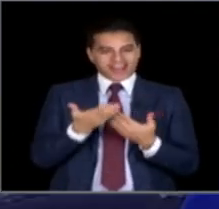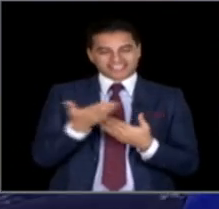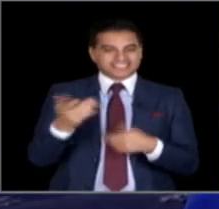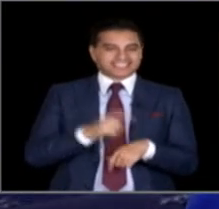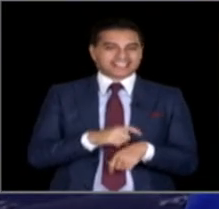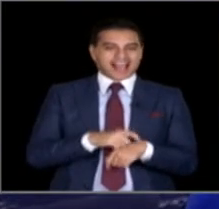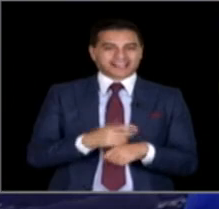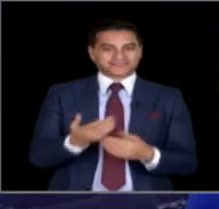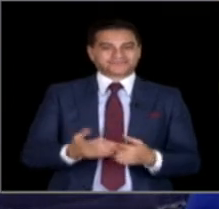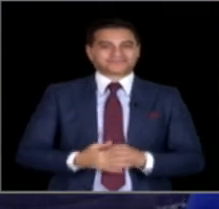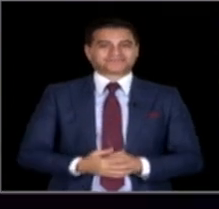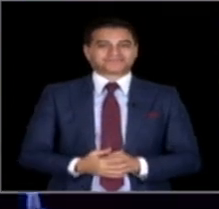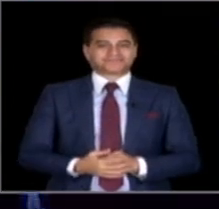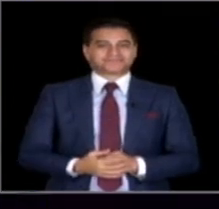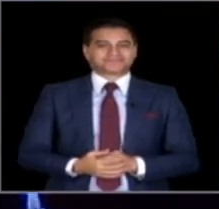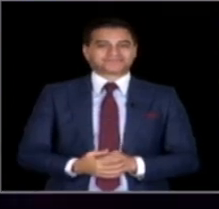الساعة.